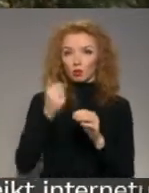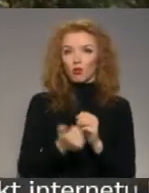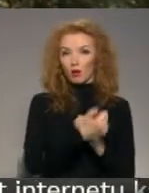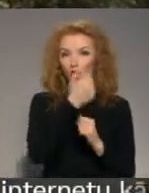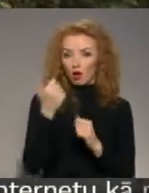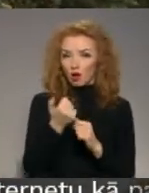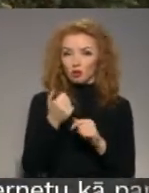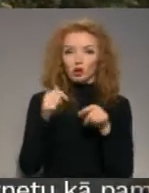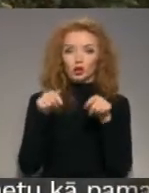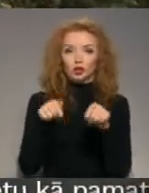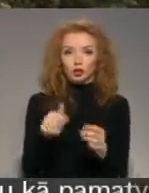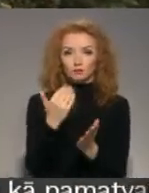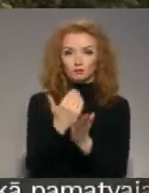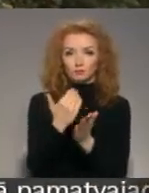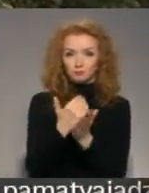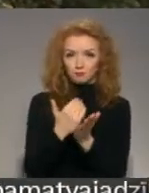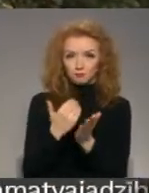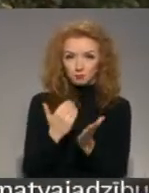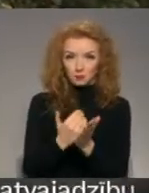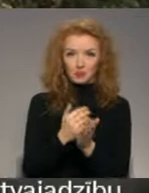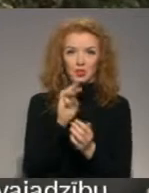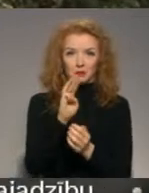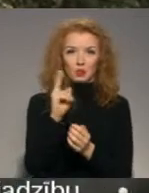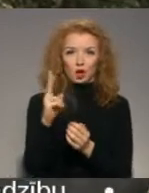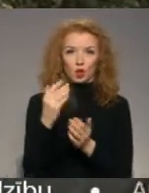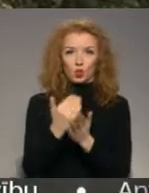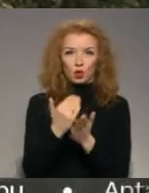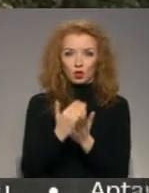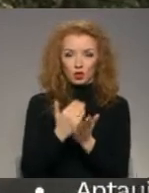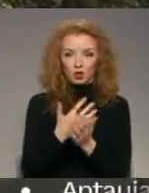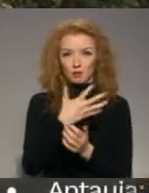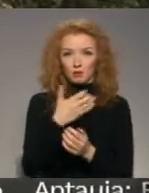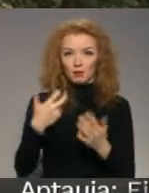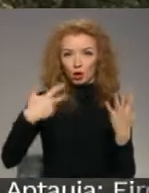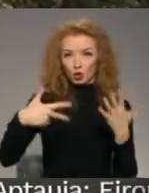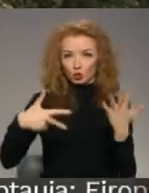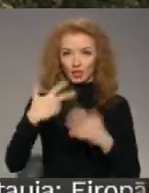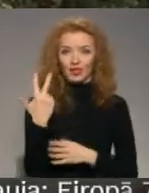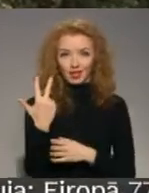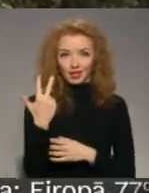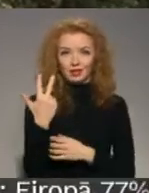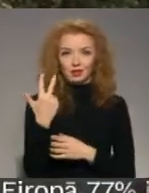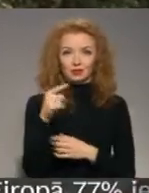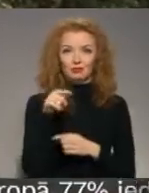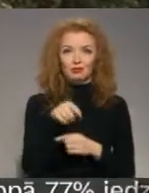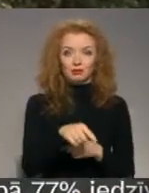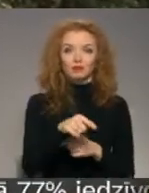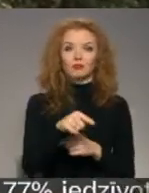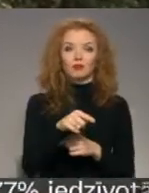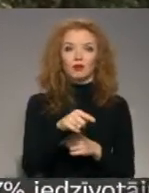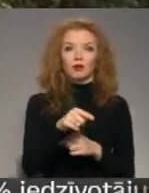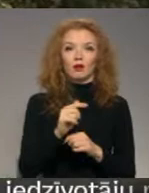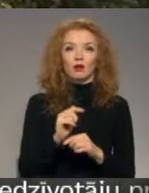šie kritērija, jeb ministru kabineta noteikumi 583, viņu stāšanās